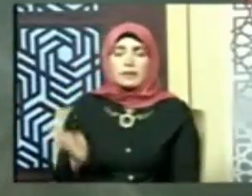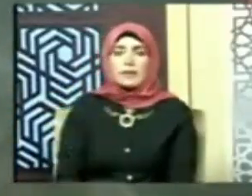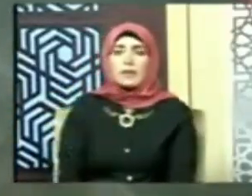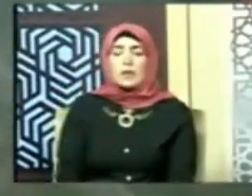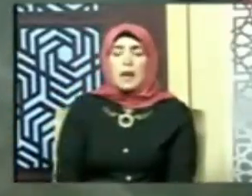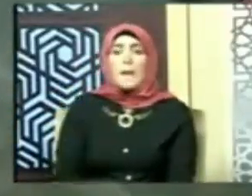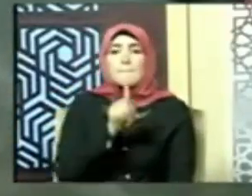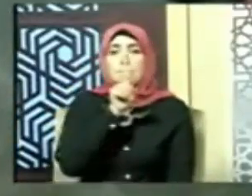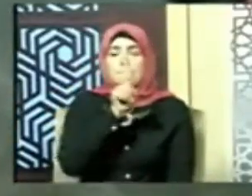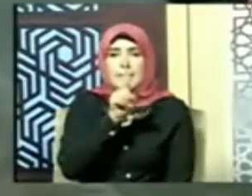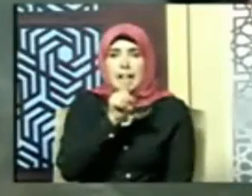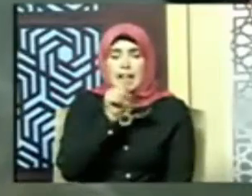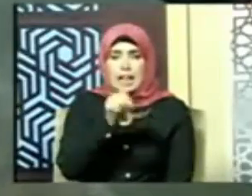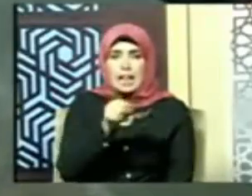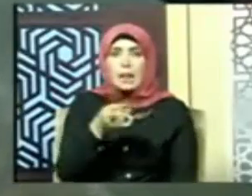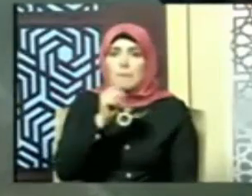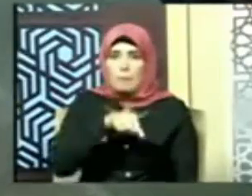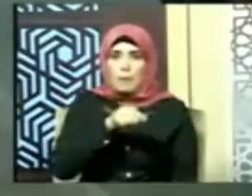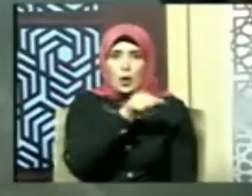بل إن الشطط